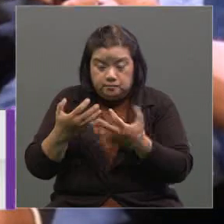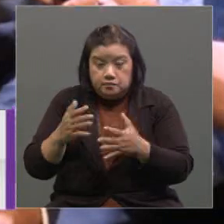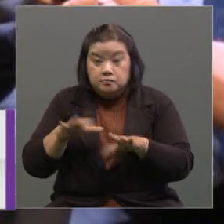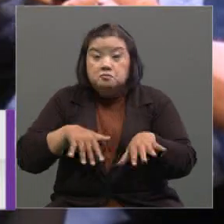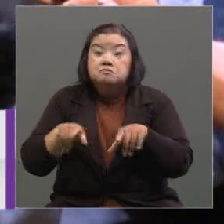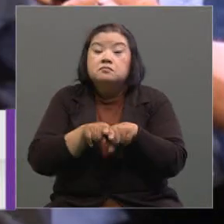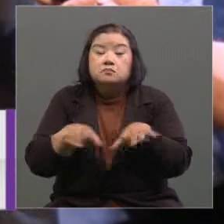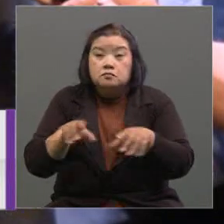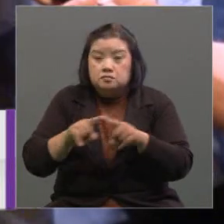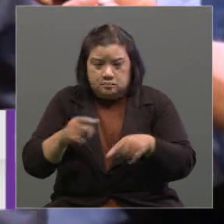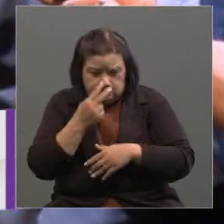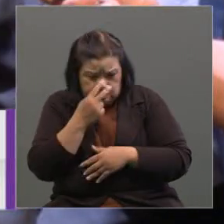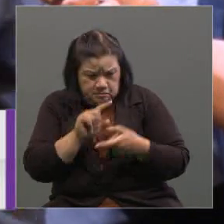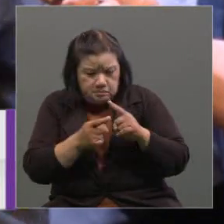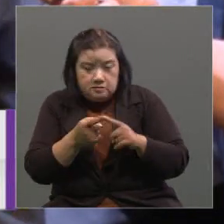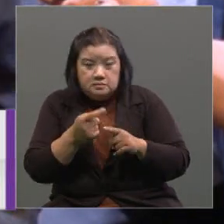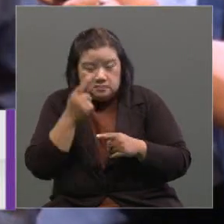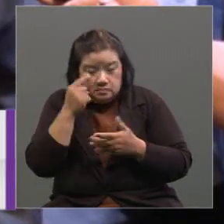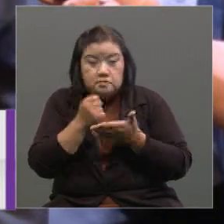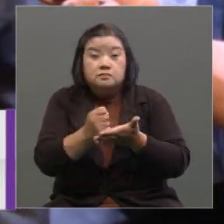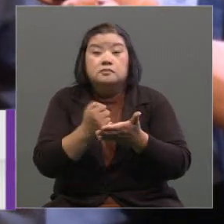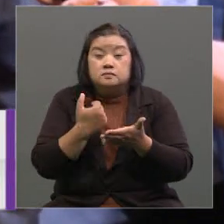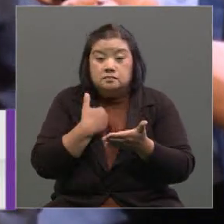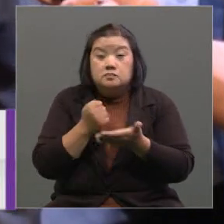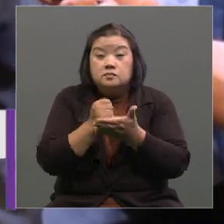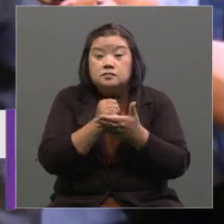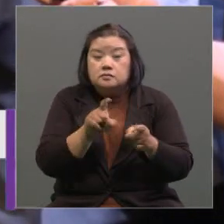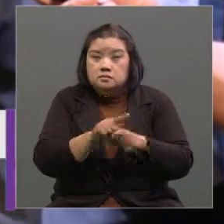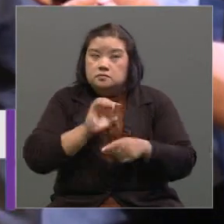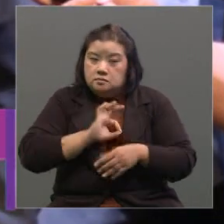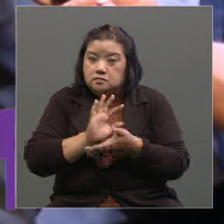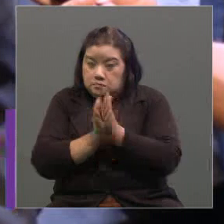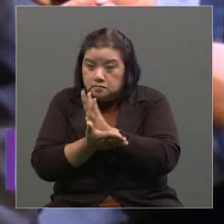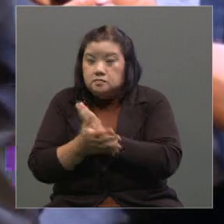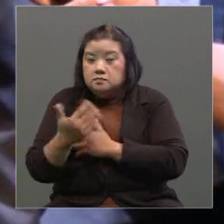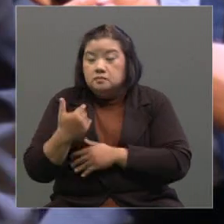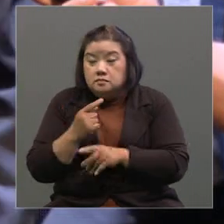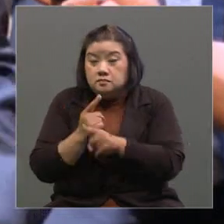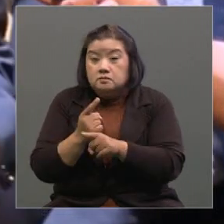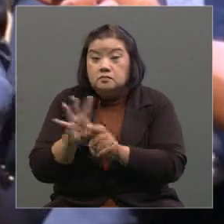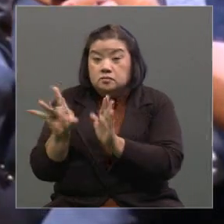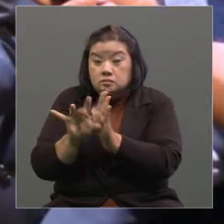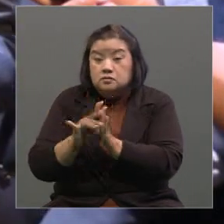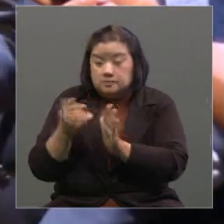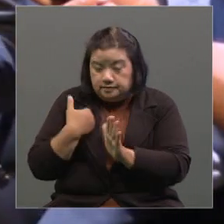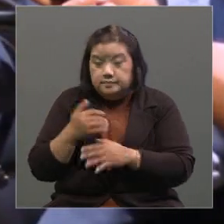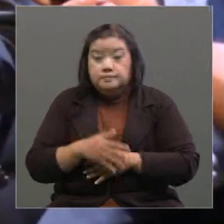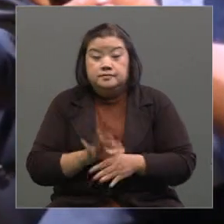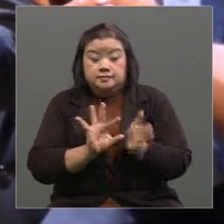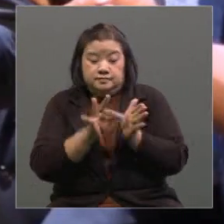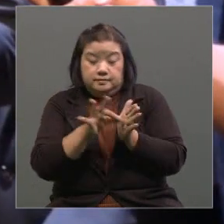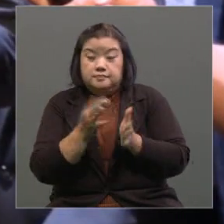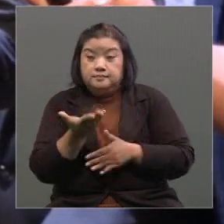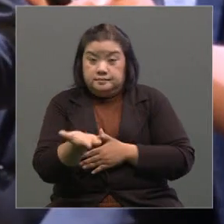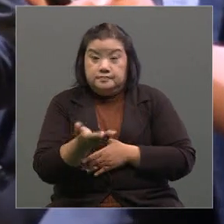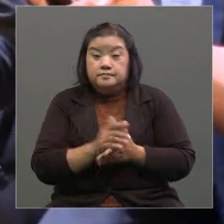มาช่วยเขาเปลี่ยนได้ถูกลงก็อาจจะมีเป็นแรงจูงใจด้านเศรษฐกิจให้เขามีการเปลี่ยนแล้วก็ช่วยมันคือมันก็มีการออกติ๊กเกอร์เพื่อให้